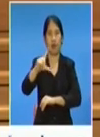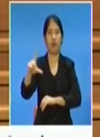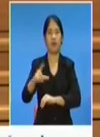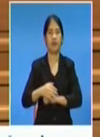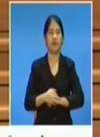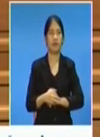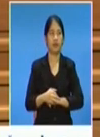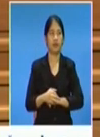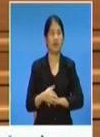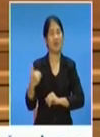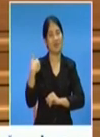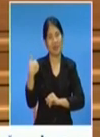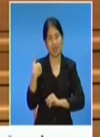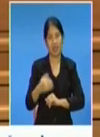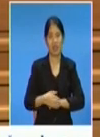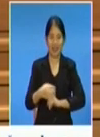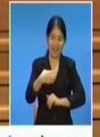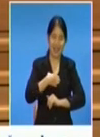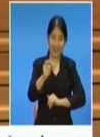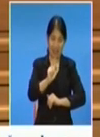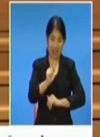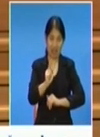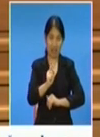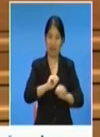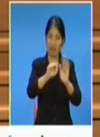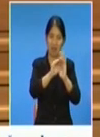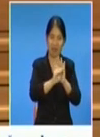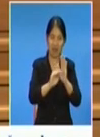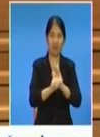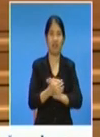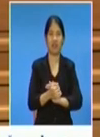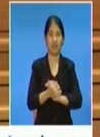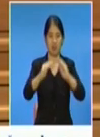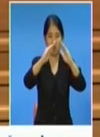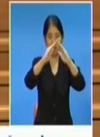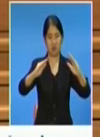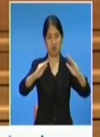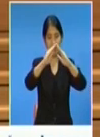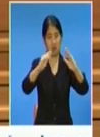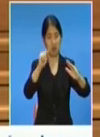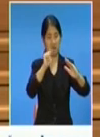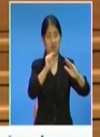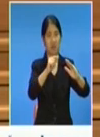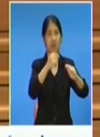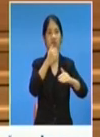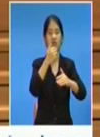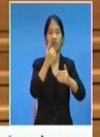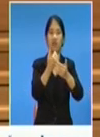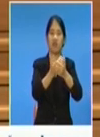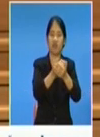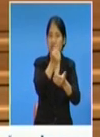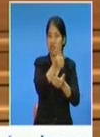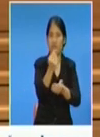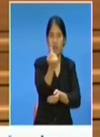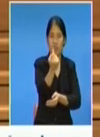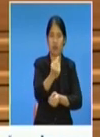ล็อกสเปกมาหมดแล้วกระเบื้องมุงหลังคาอาคารต้องมาสั่งซื้อที่เดียวทั่วประเทศ